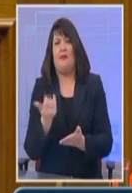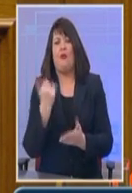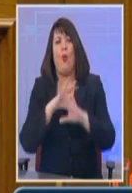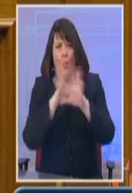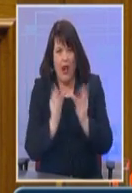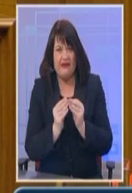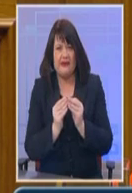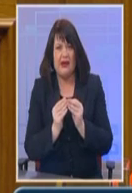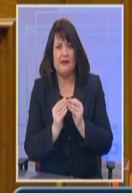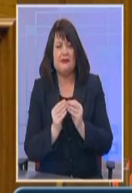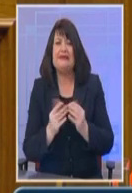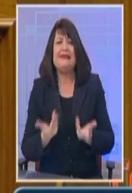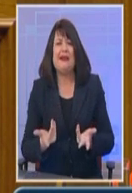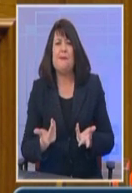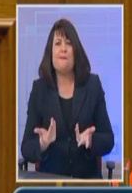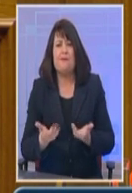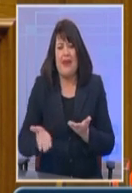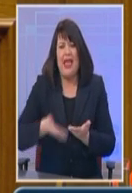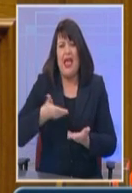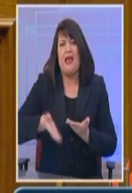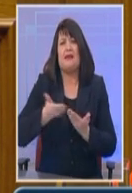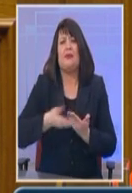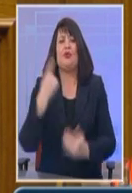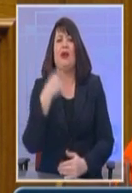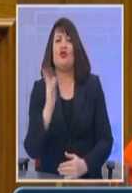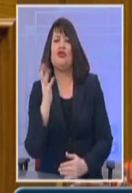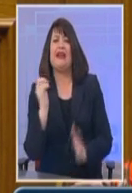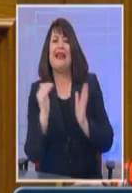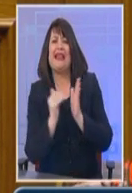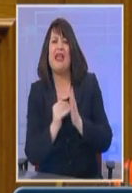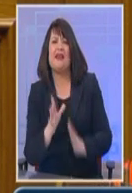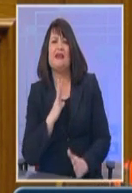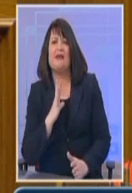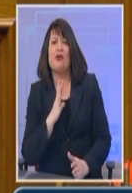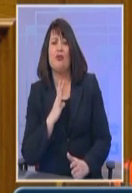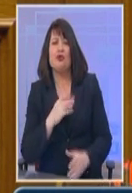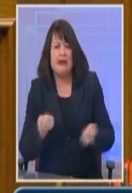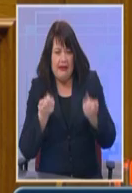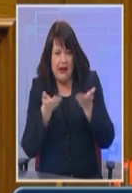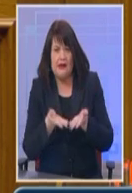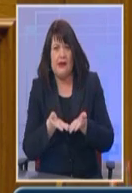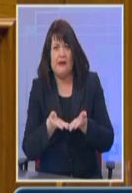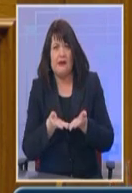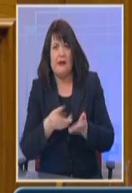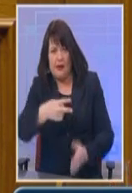δομές εξυπηρετούν 140.000 πολίτες. Τι θα γίνει, υπάρχει καμιά απάντηση γι' αυτό?